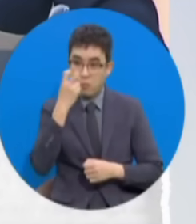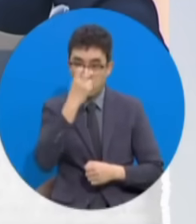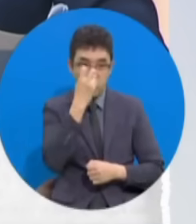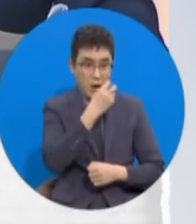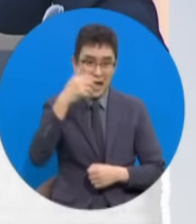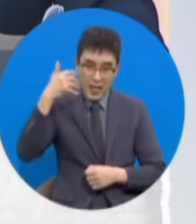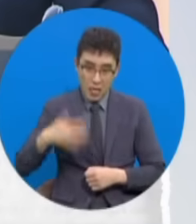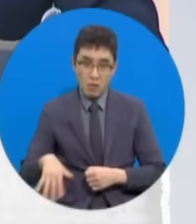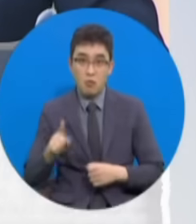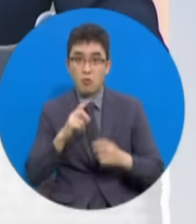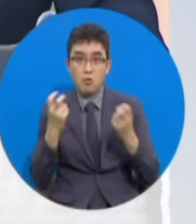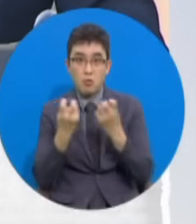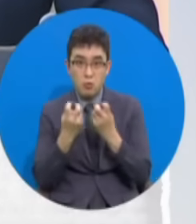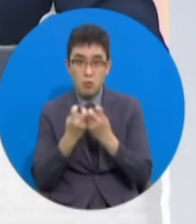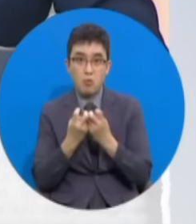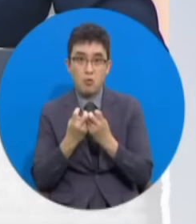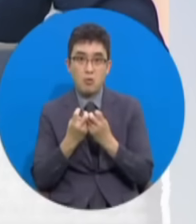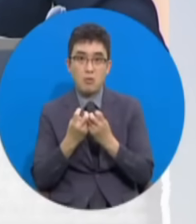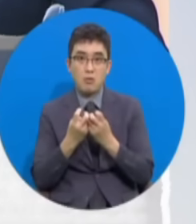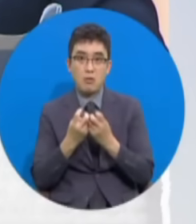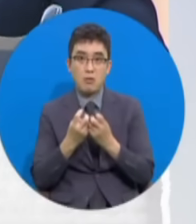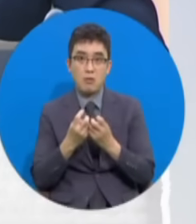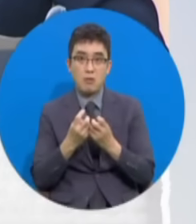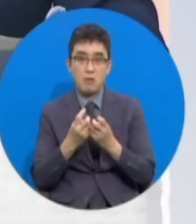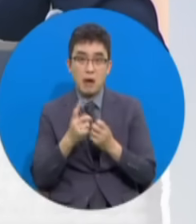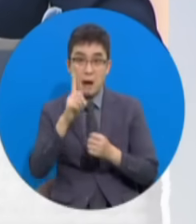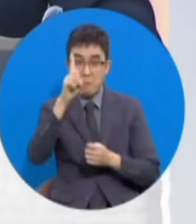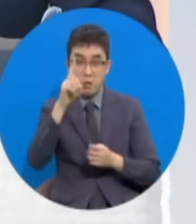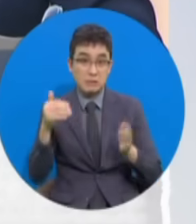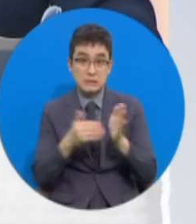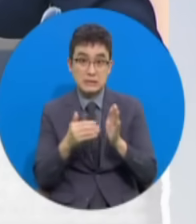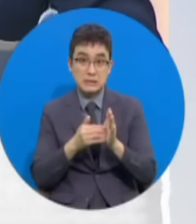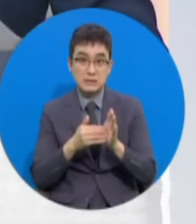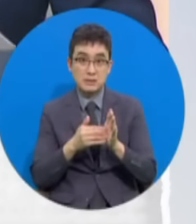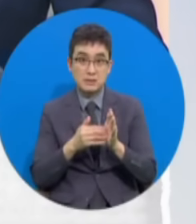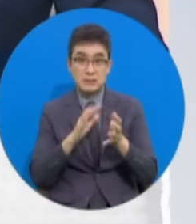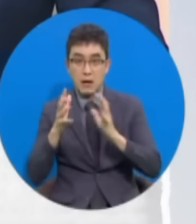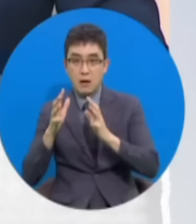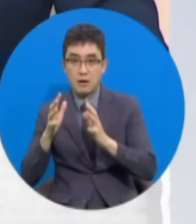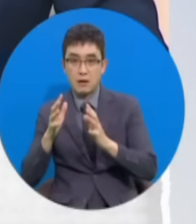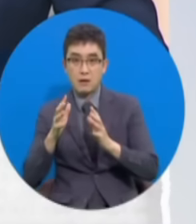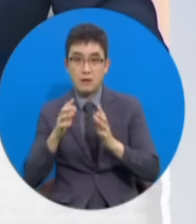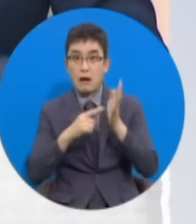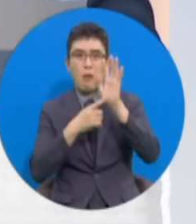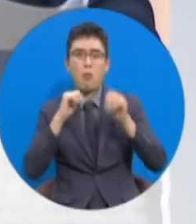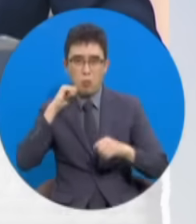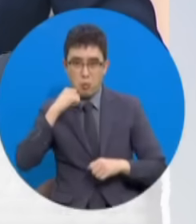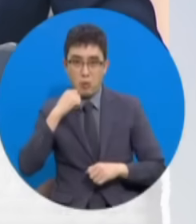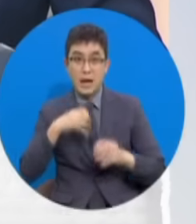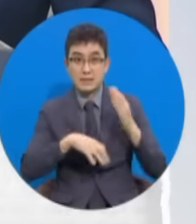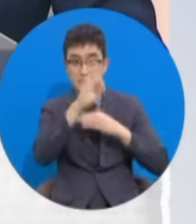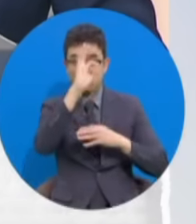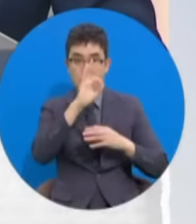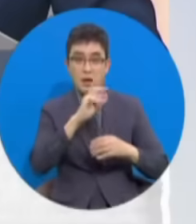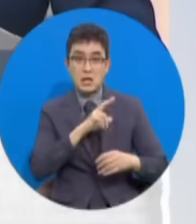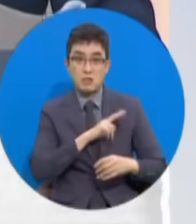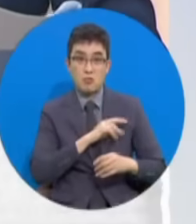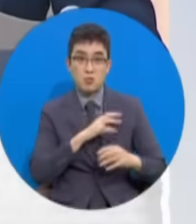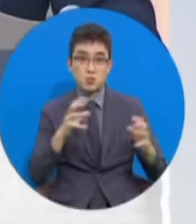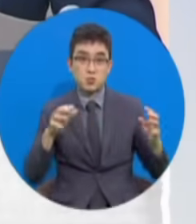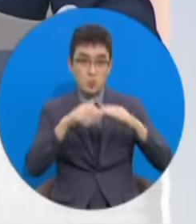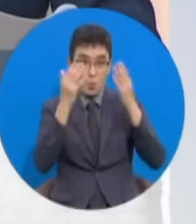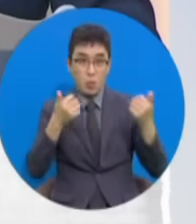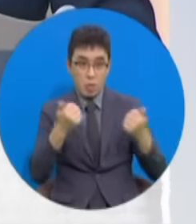않은 상황에서 어떻게 한 번에 이야기를 할 수 있느냐라는 내용도 있었습니다. 그래서 오전에 의청이 있었는데요. 예. 점심 먹고 나도